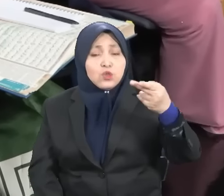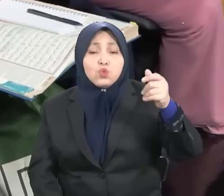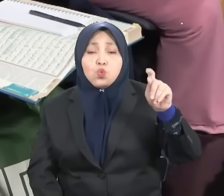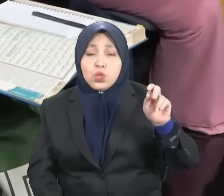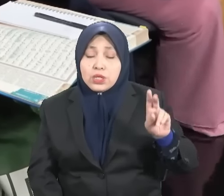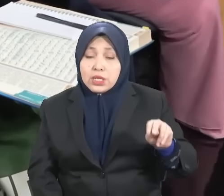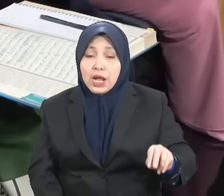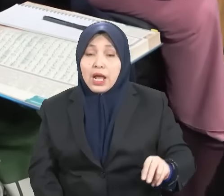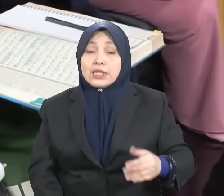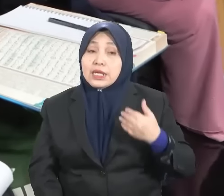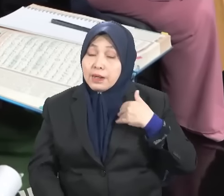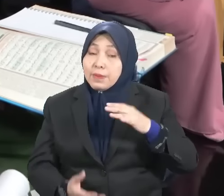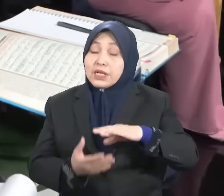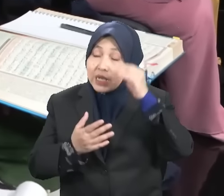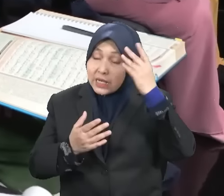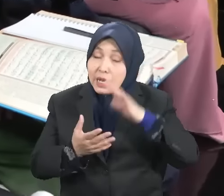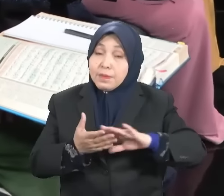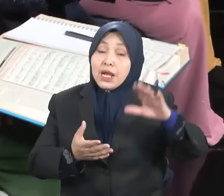ada pelajaran